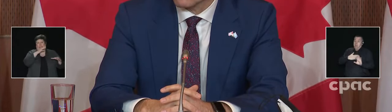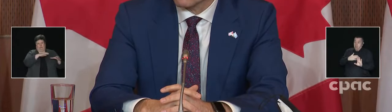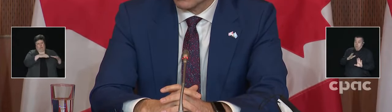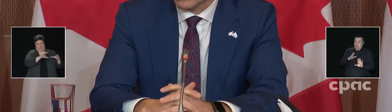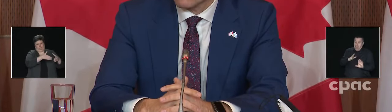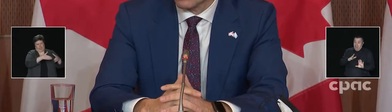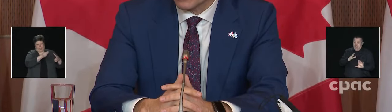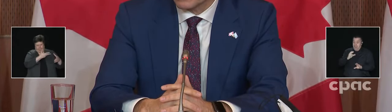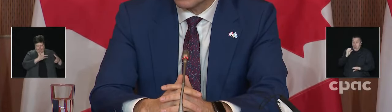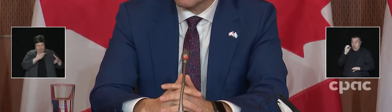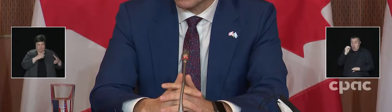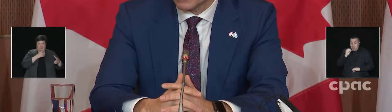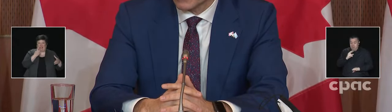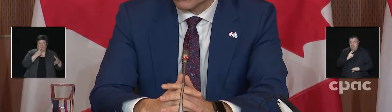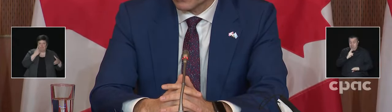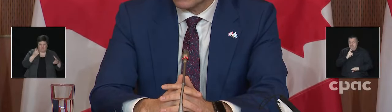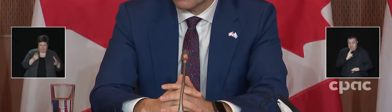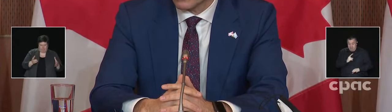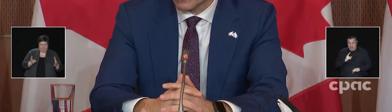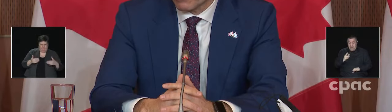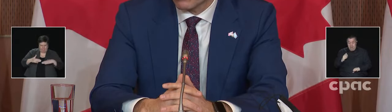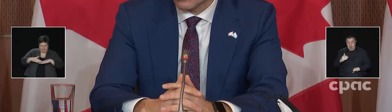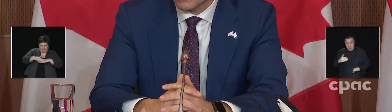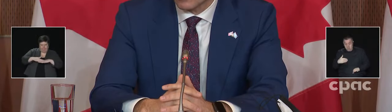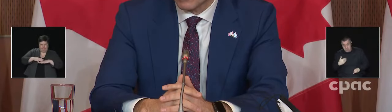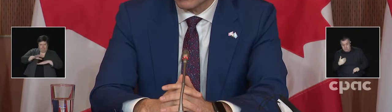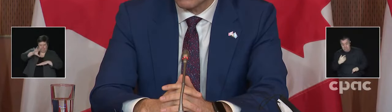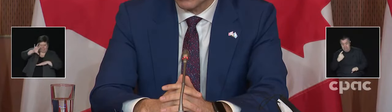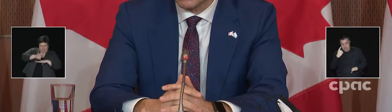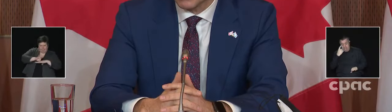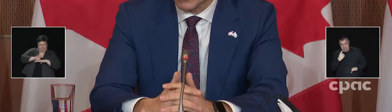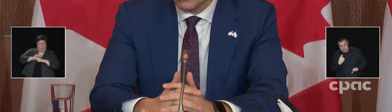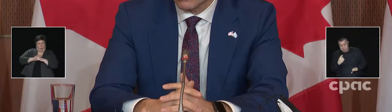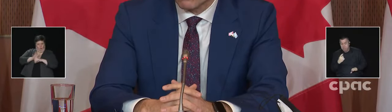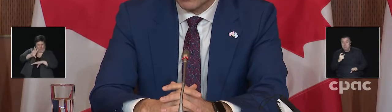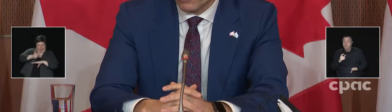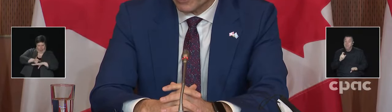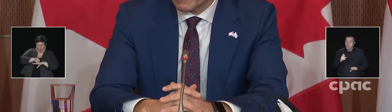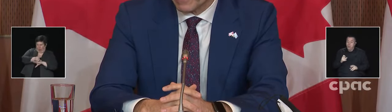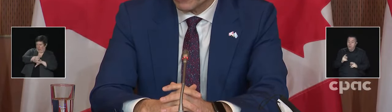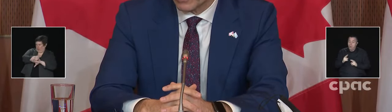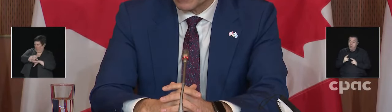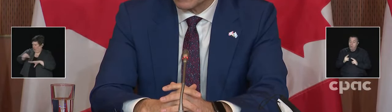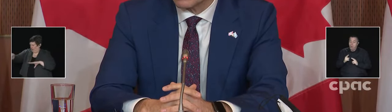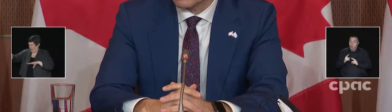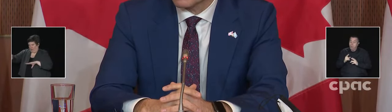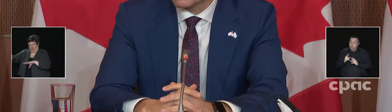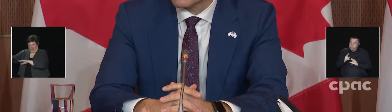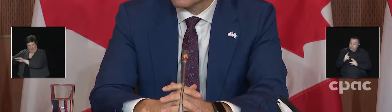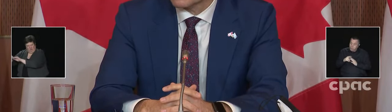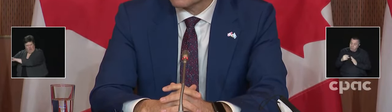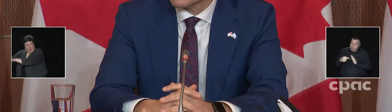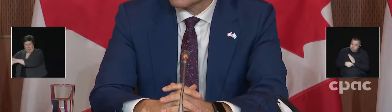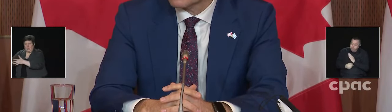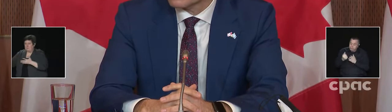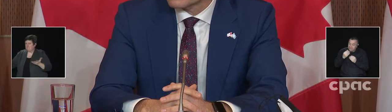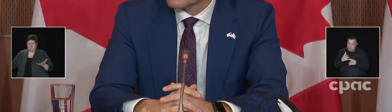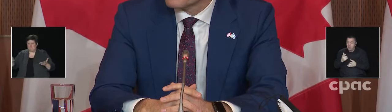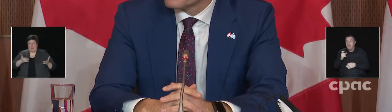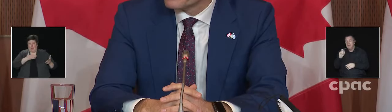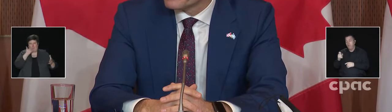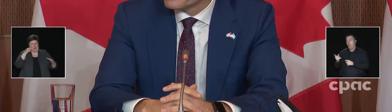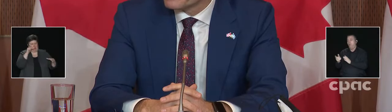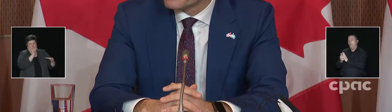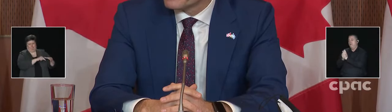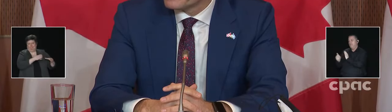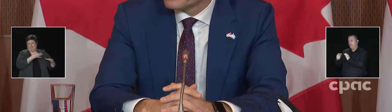opinion soit à la fois crédible et utile, il faut avoir plus d'informations et le point de vue d'experts sur la question.